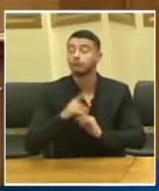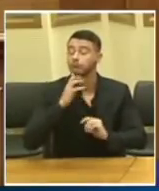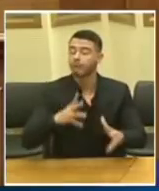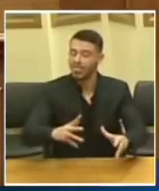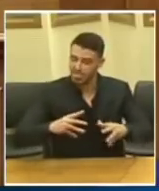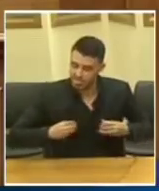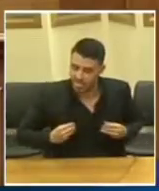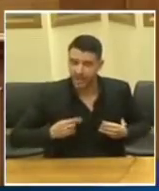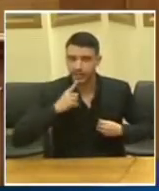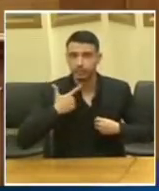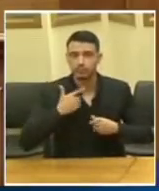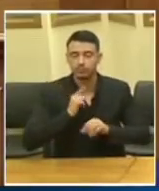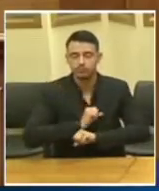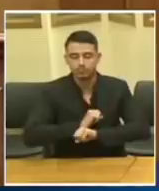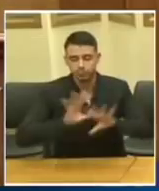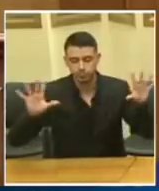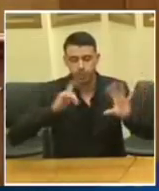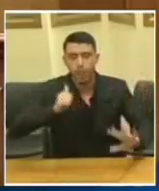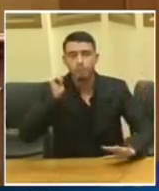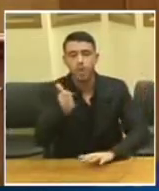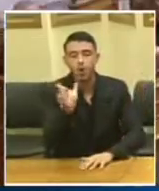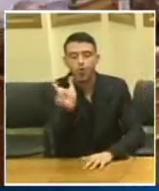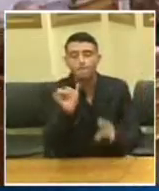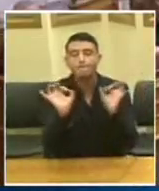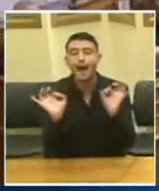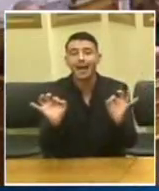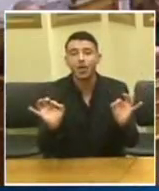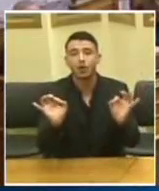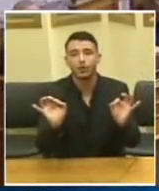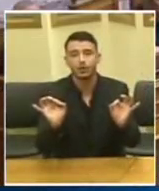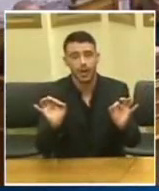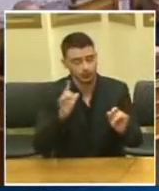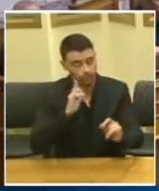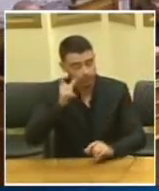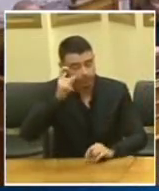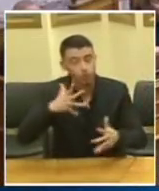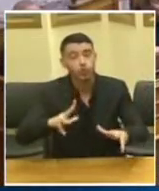Μακεδονία. Ας κατοτεθεί και αυτό στα πρακτικά. Αλλά νομίζω